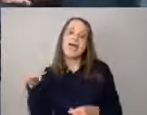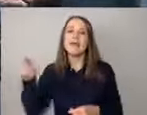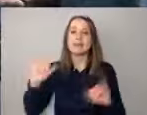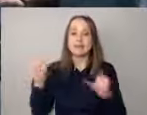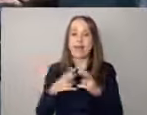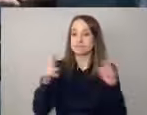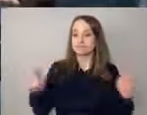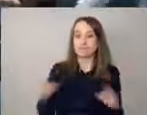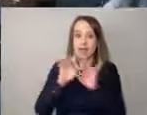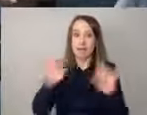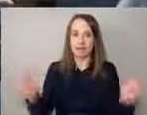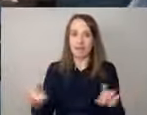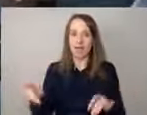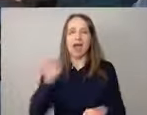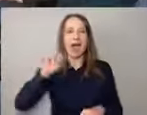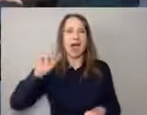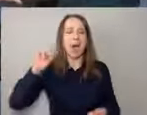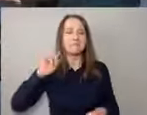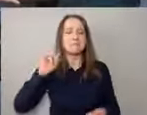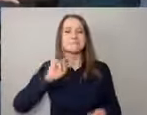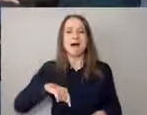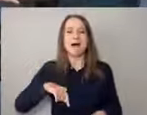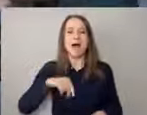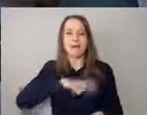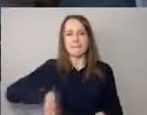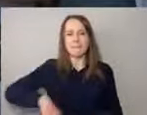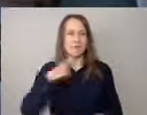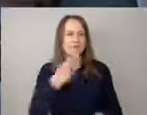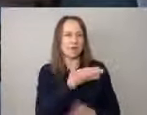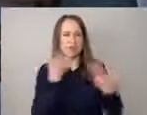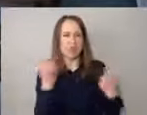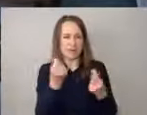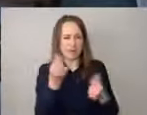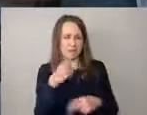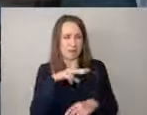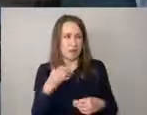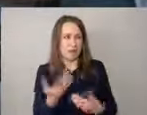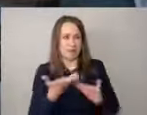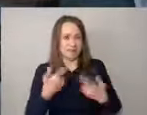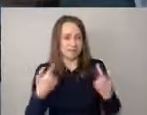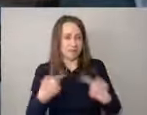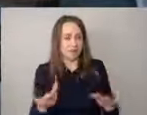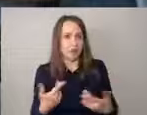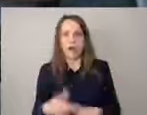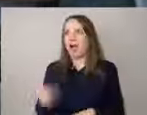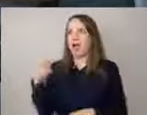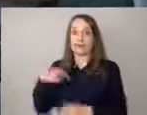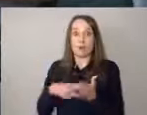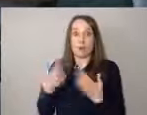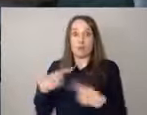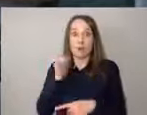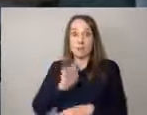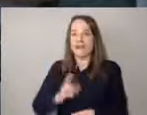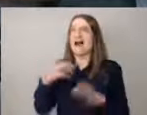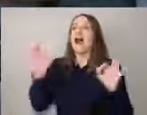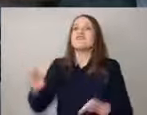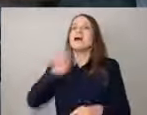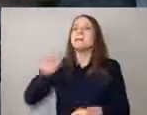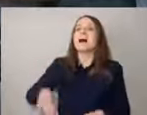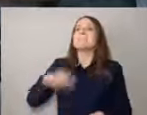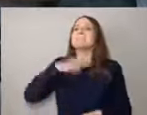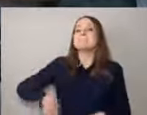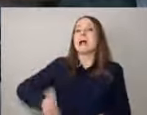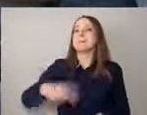z Unii Europejskiej, co nie do końca była prawdą. Natomiast dzisiaj pan premier mówi, że są olbrzymie pieniądze i że one już zostały